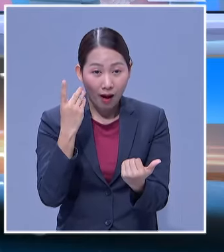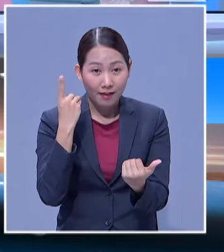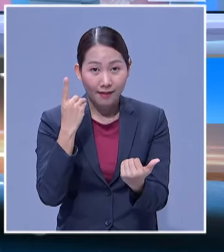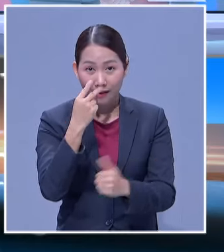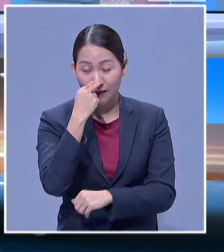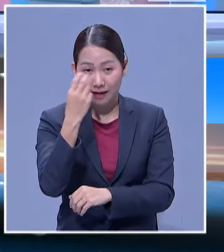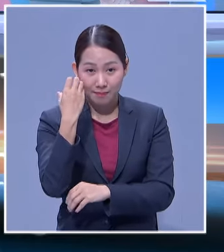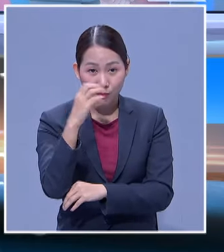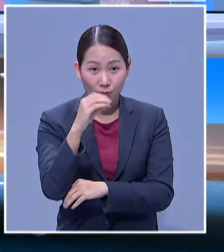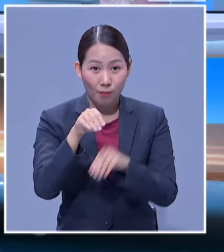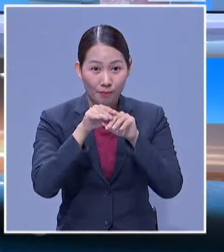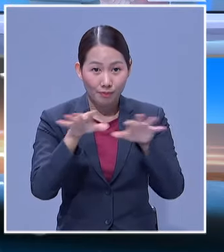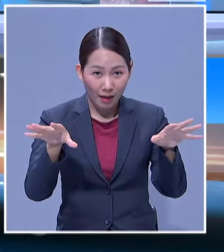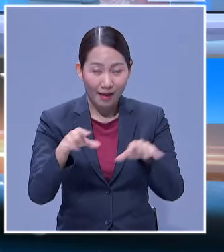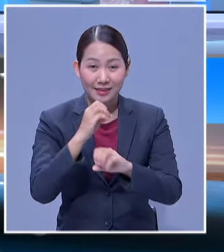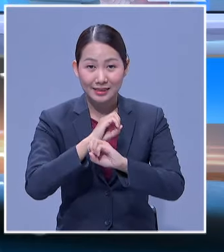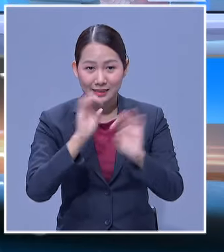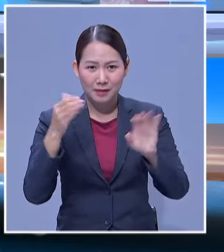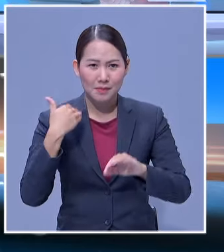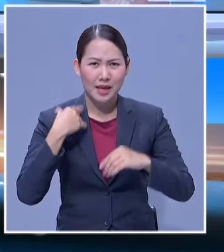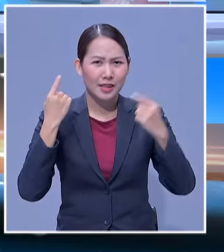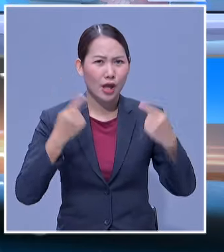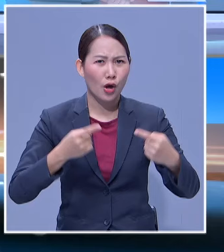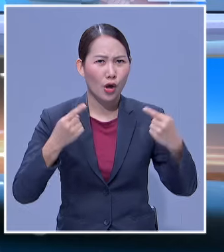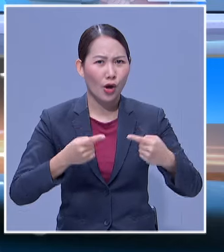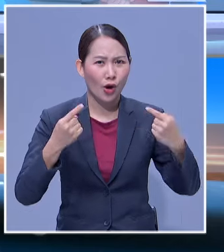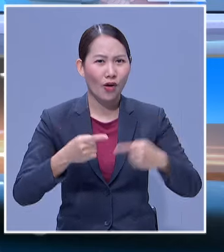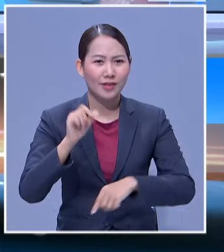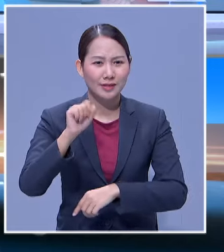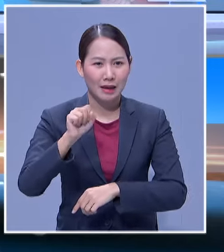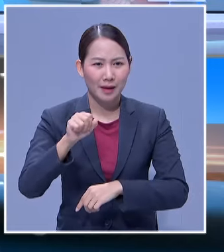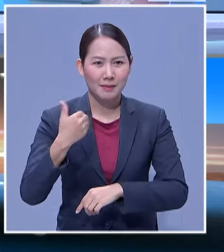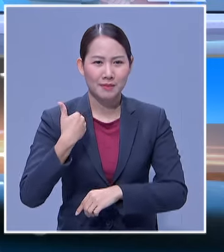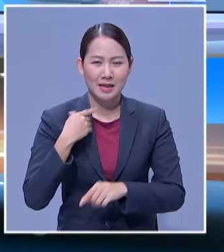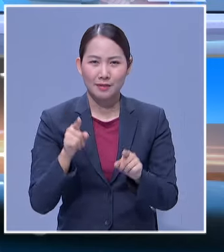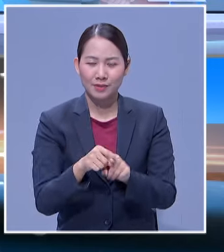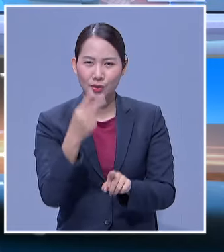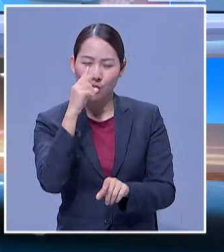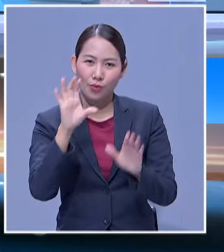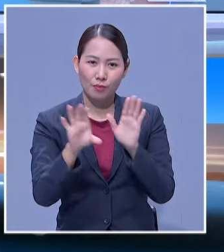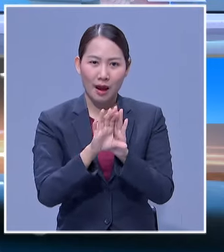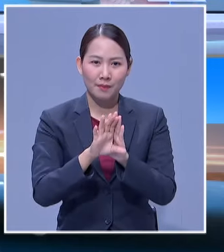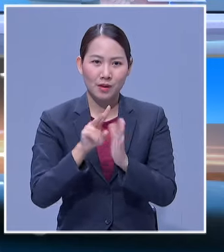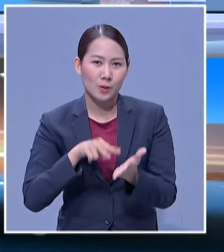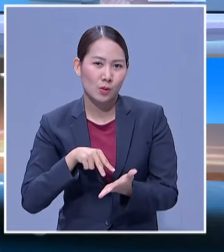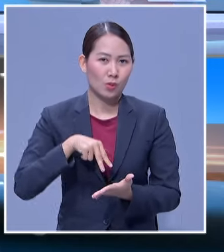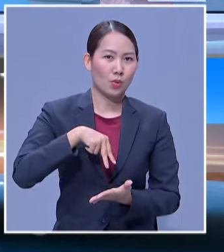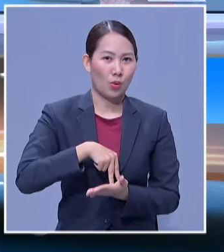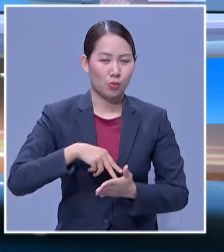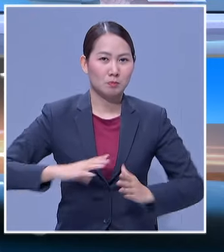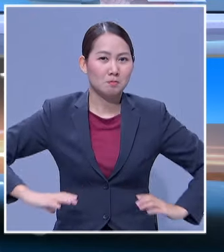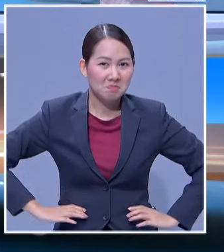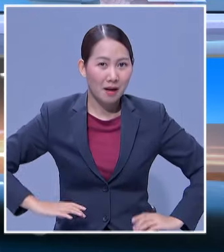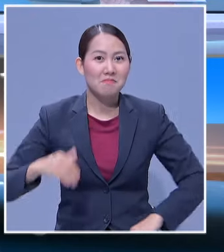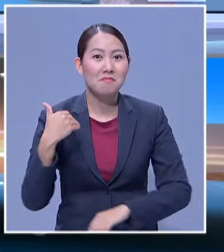เถียงกันในสภาแบบนี้ได้มั้ยอ่ะอนะฮะเรื่องของข้อบังคับแต่เห็นมีท่านนึงเท้าซอวเลยนะลุกขึ้นเท้าซาเอลเลยแล้วก็มีเสียงเหมือน